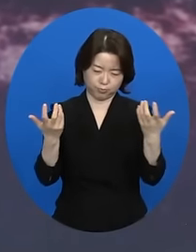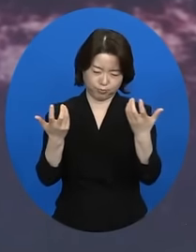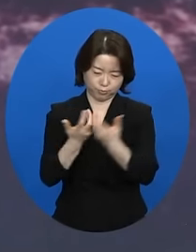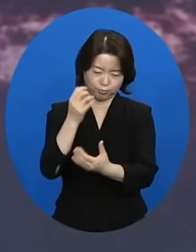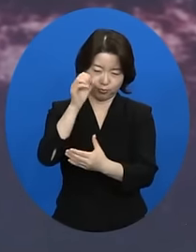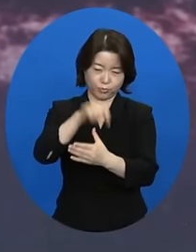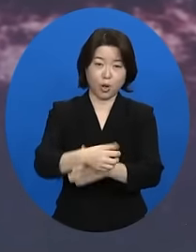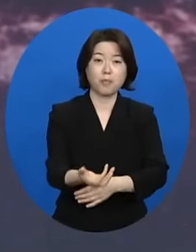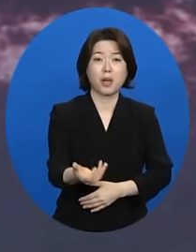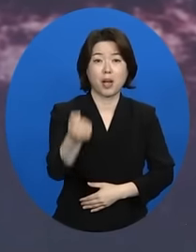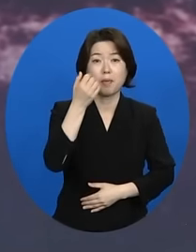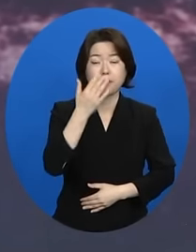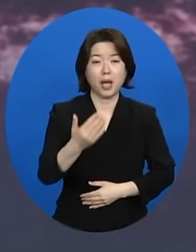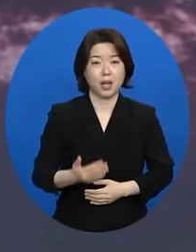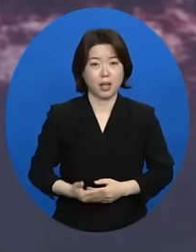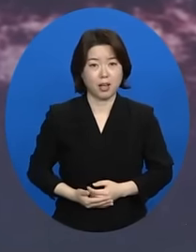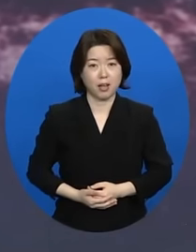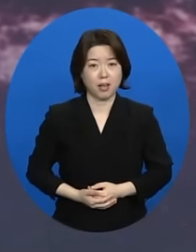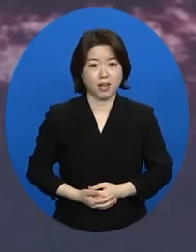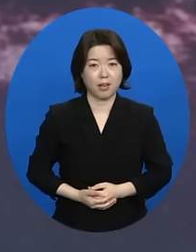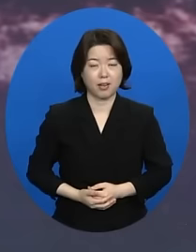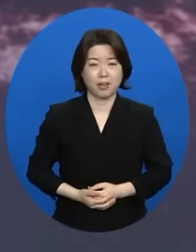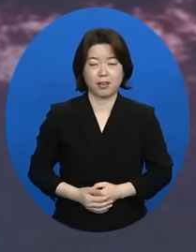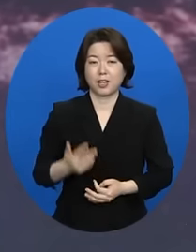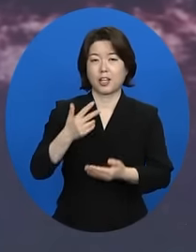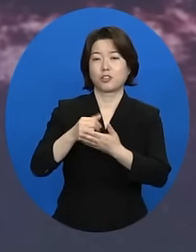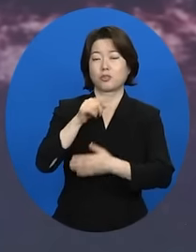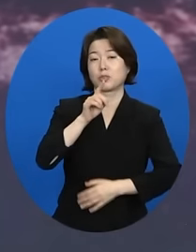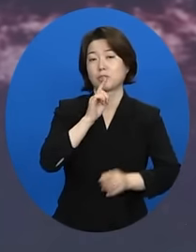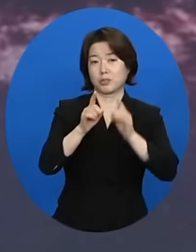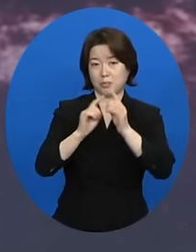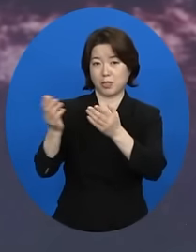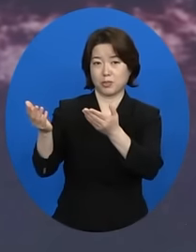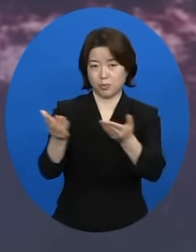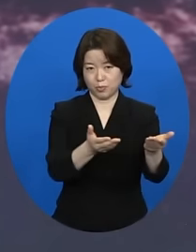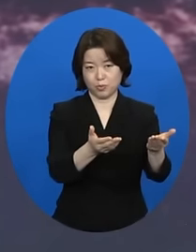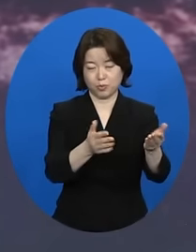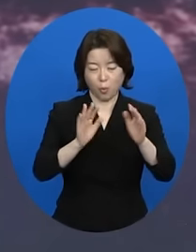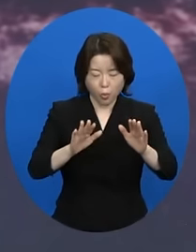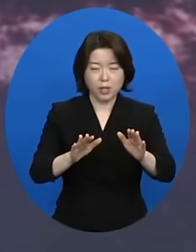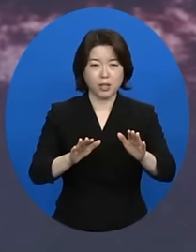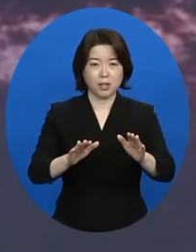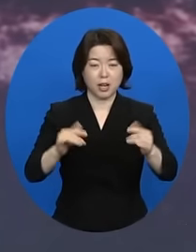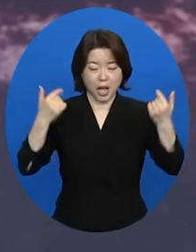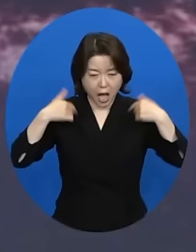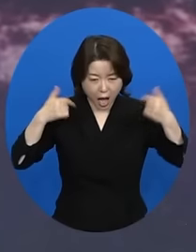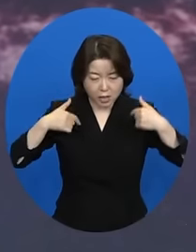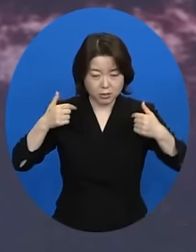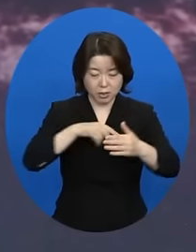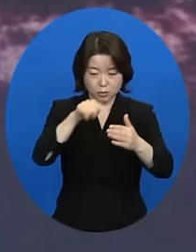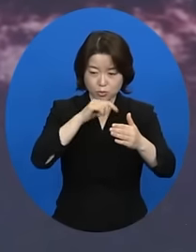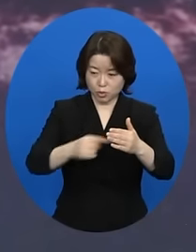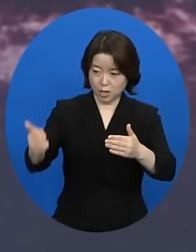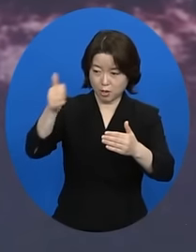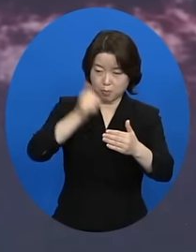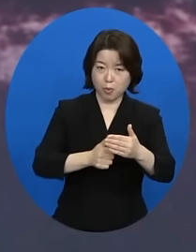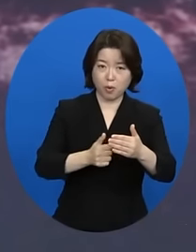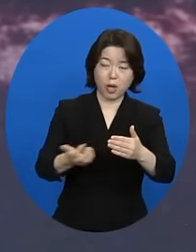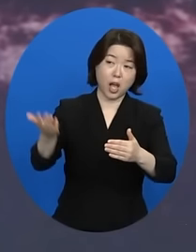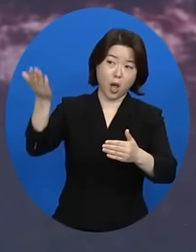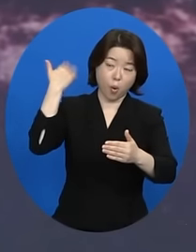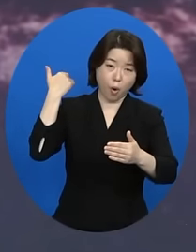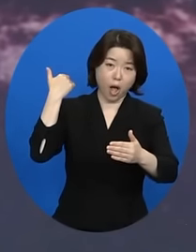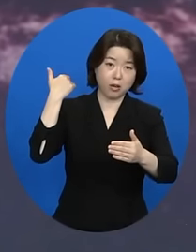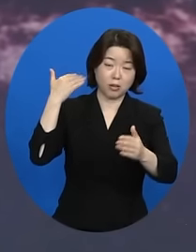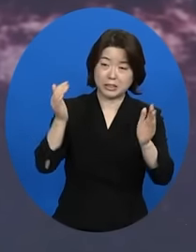열매를 맺게 될 것이다. 주님은 그 말씀을 오늘 하시는 거예요. 항상 주 안에 머무는 것은 과거형이